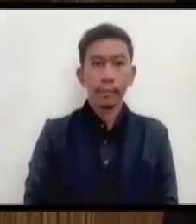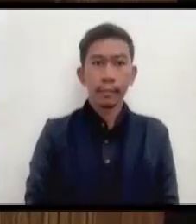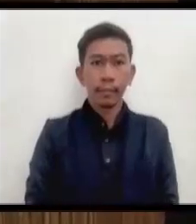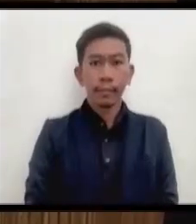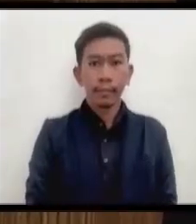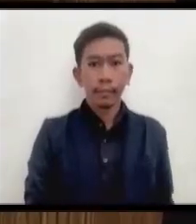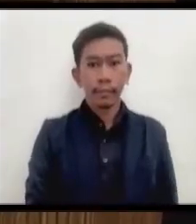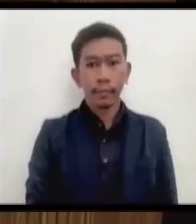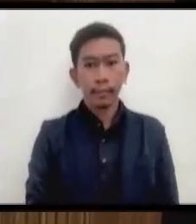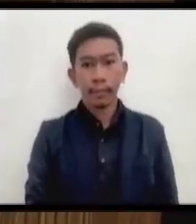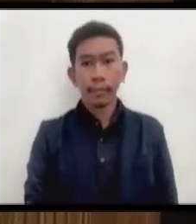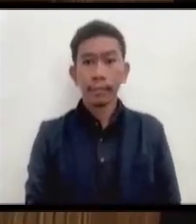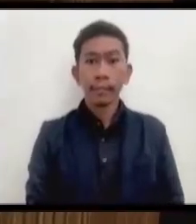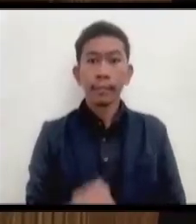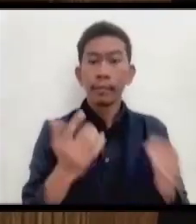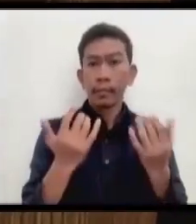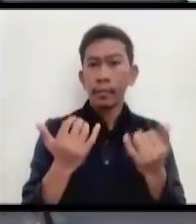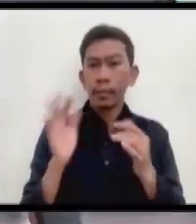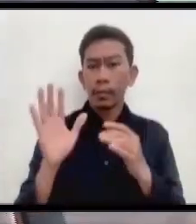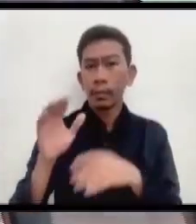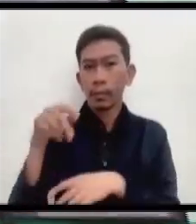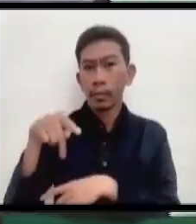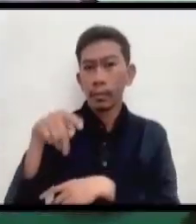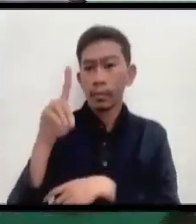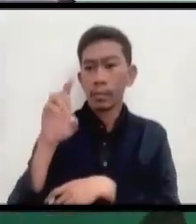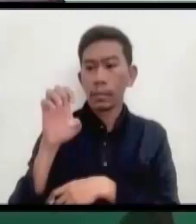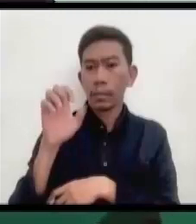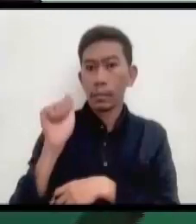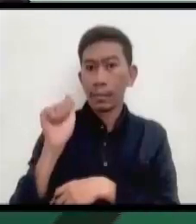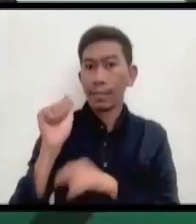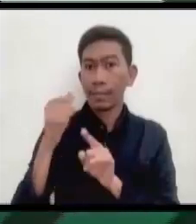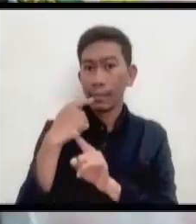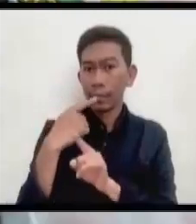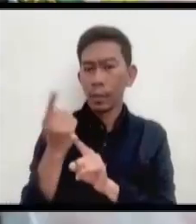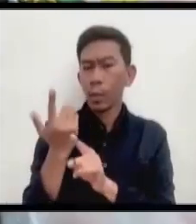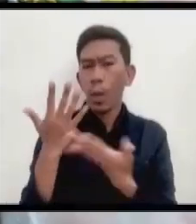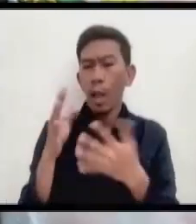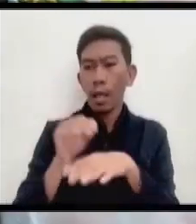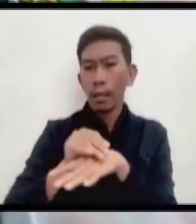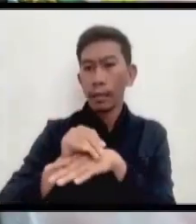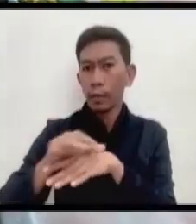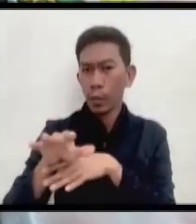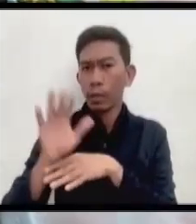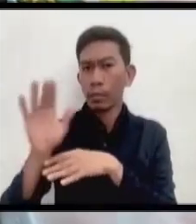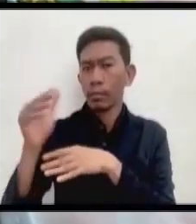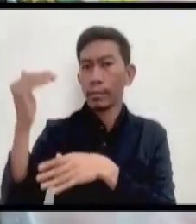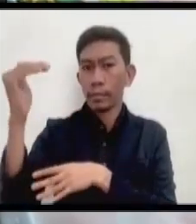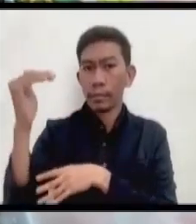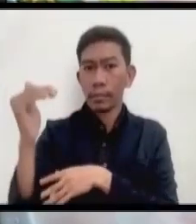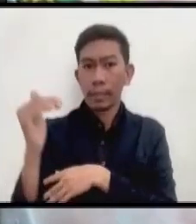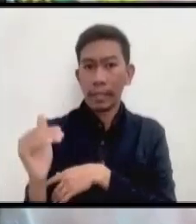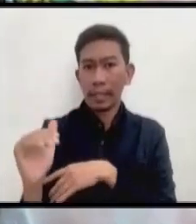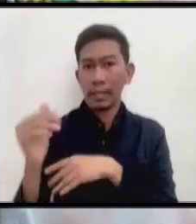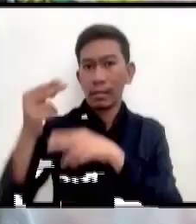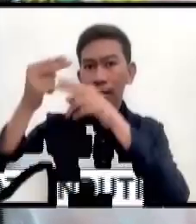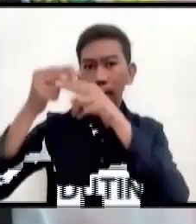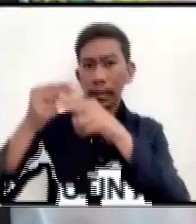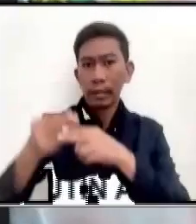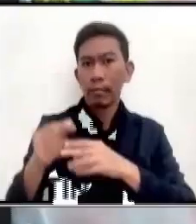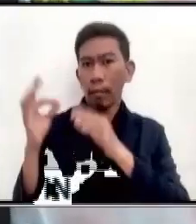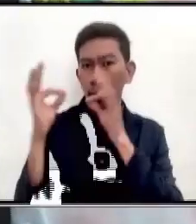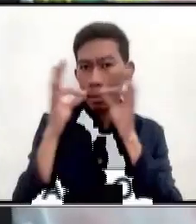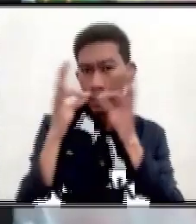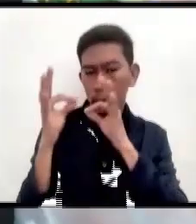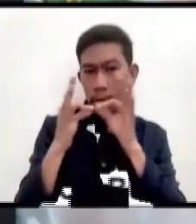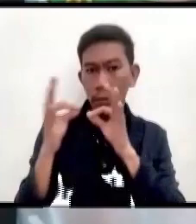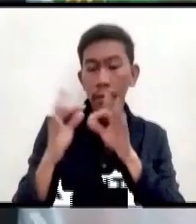sino man ang nakaka-impluwensya sa kanilang drug database. Hindi naman po yan na ibig sabihin na just because we're under the office of